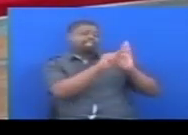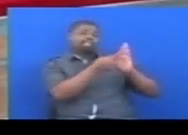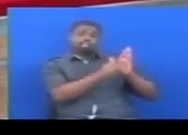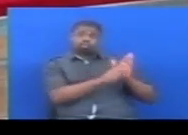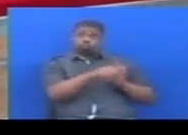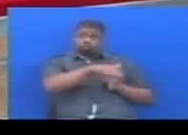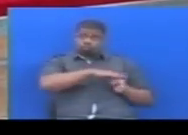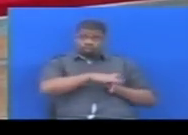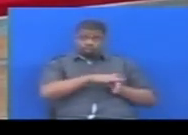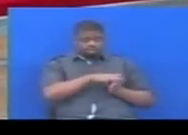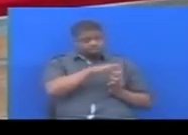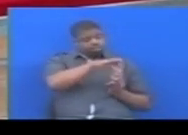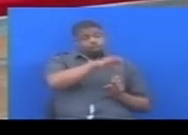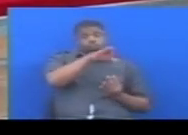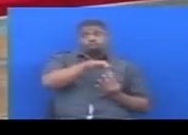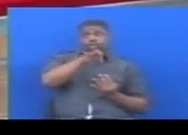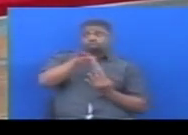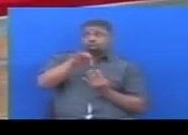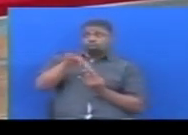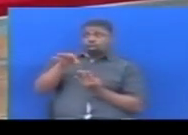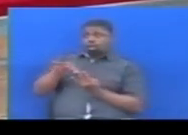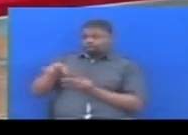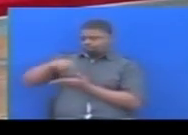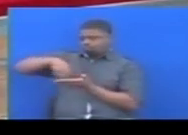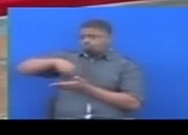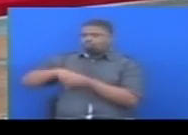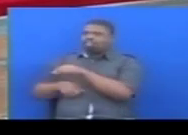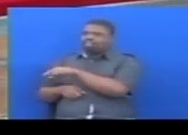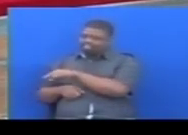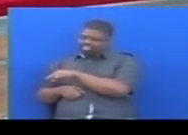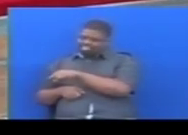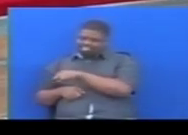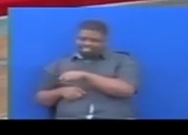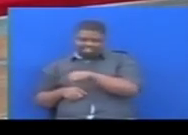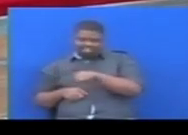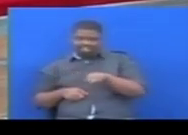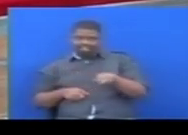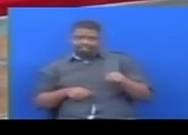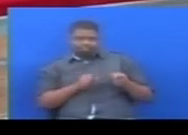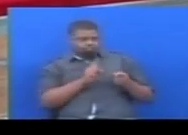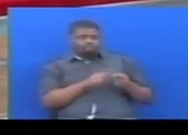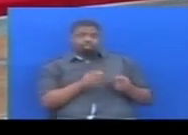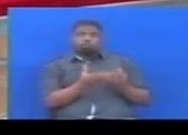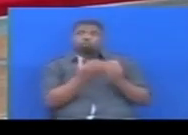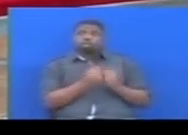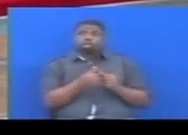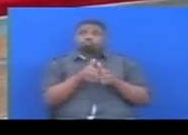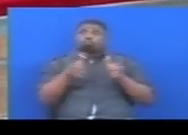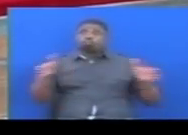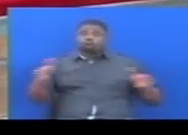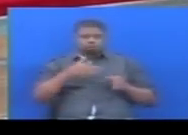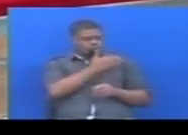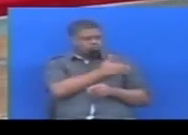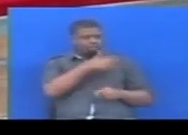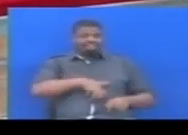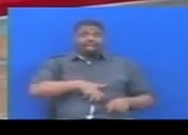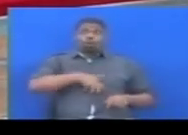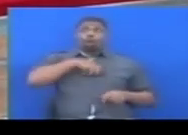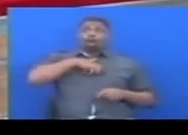kuchagua vituo hivyo vinavyokarabatiwa na kujengwa ni uhitaji mkubwa wa huduma za dharura na upasuaji kwa